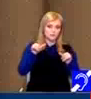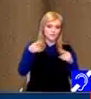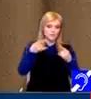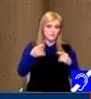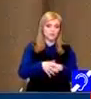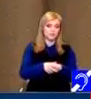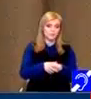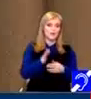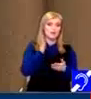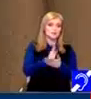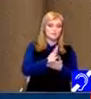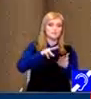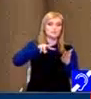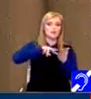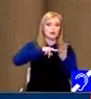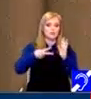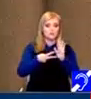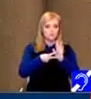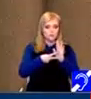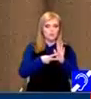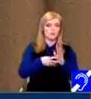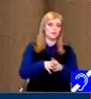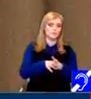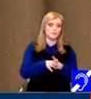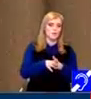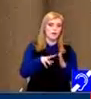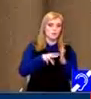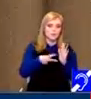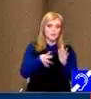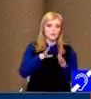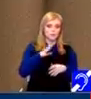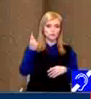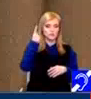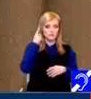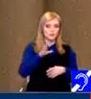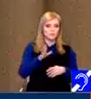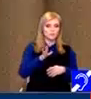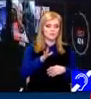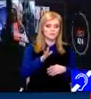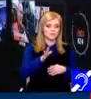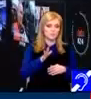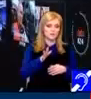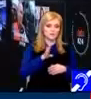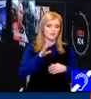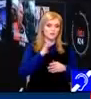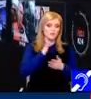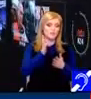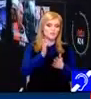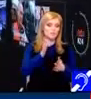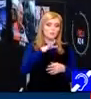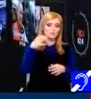acțiuni planificate de dragul planificării, ca să fie, ca să bifăm. Și asta este un lucru mai puțin pozitiv. Doar un proiect